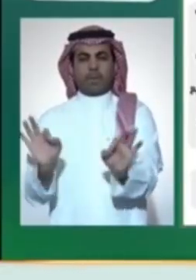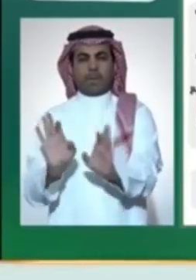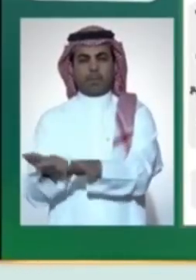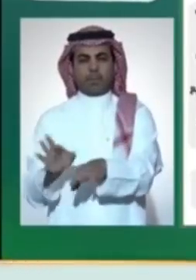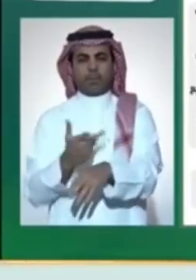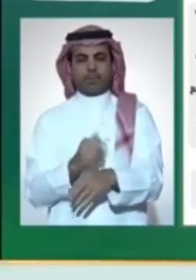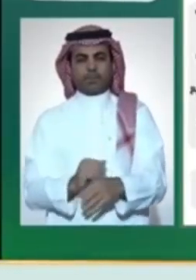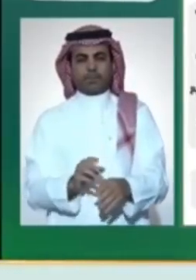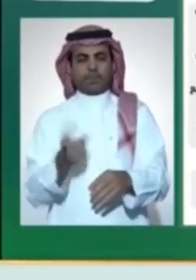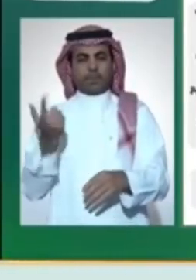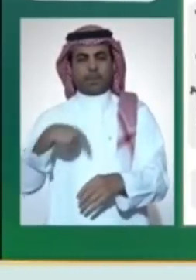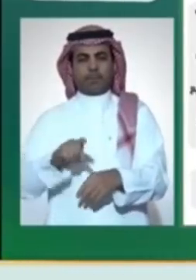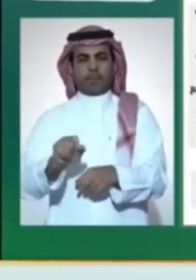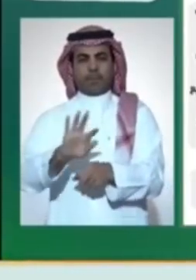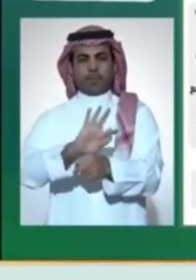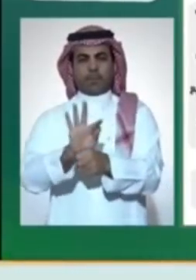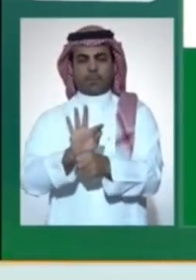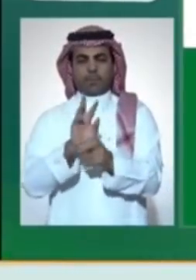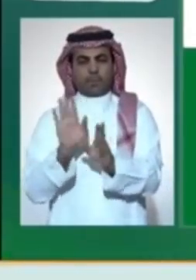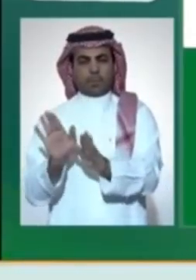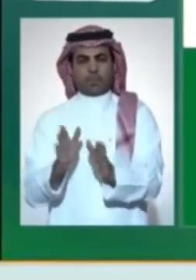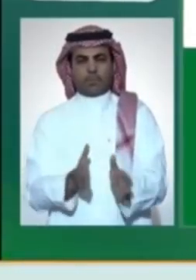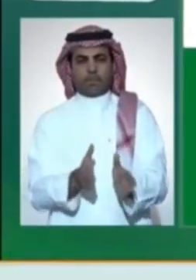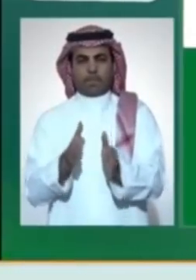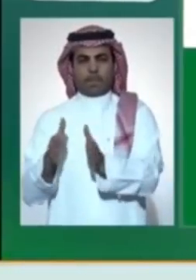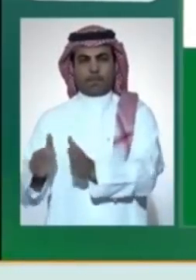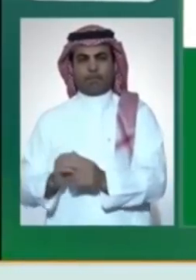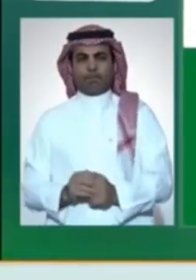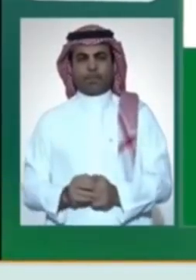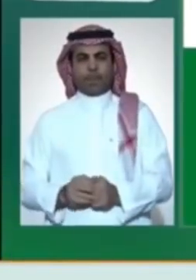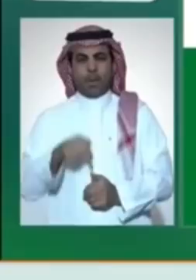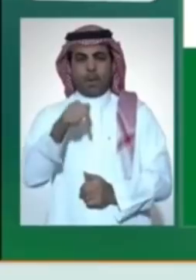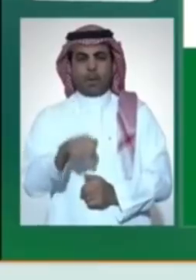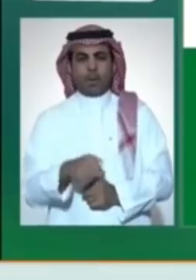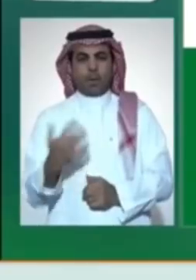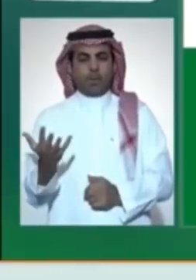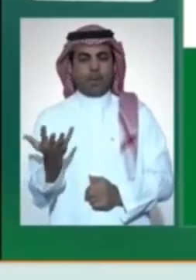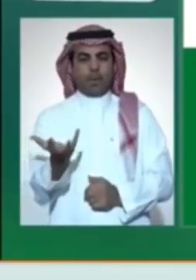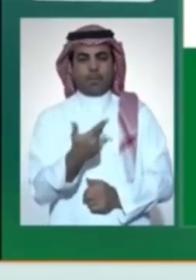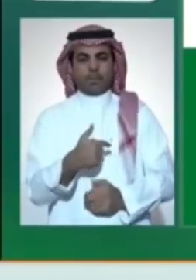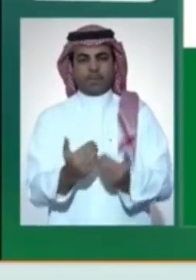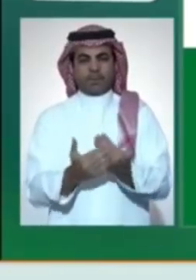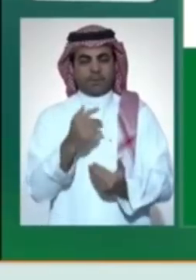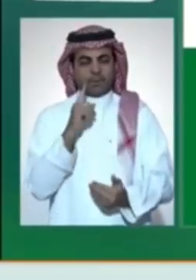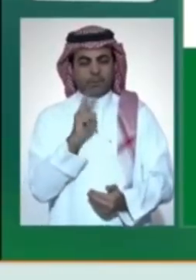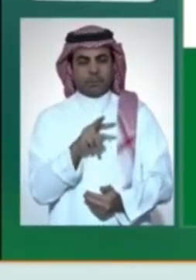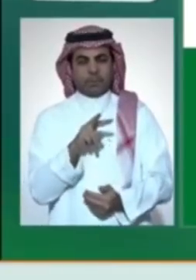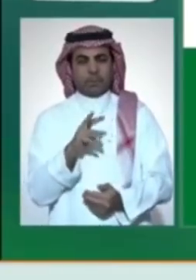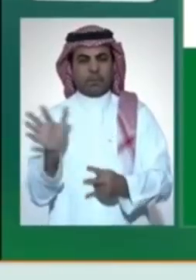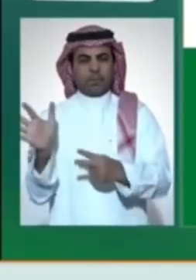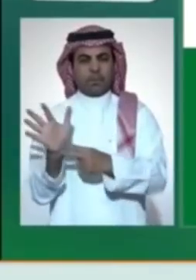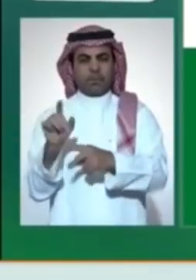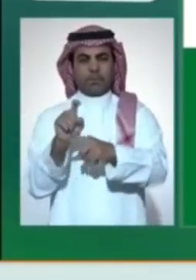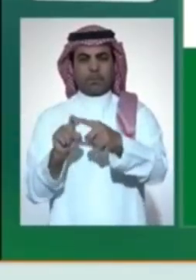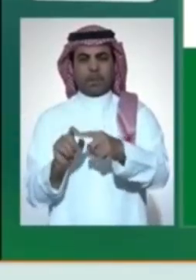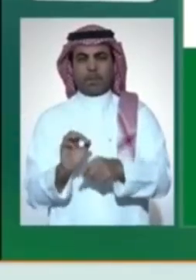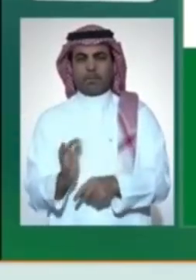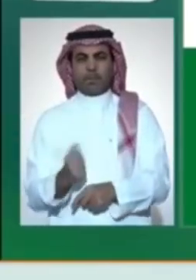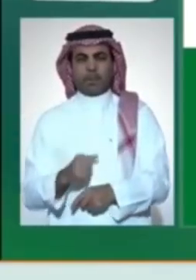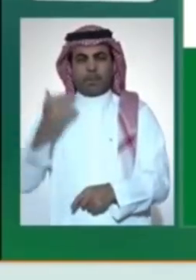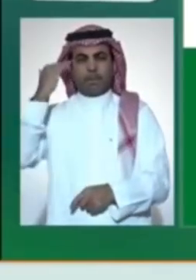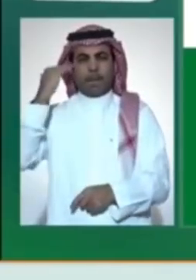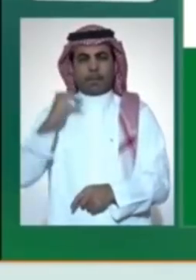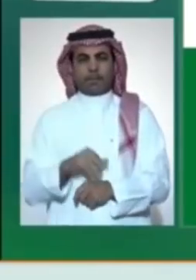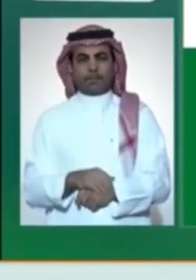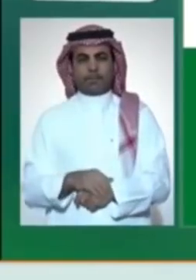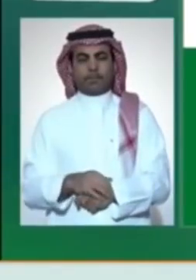المخصص لتحديثات الفيروس في المملكة العربية السعودية. هذه الحالات الجديدة كان 25% منها في